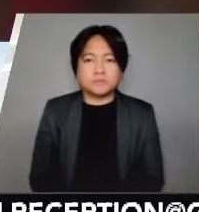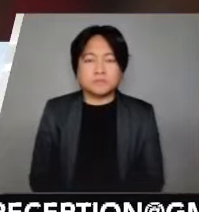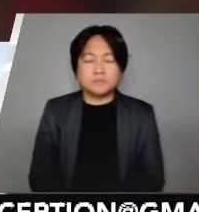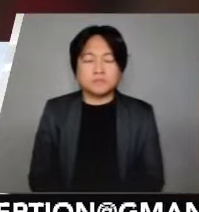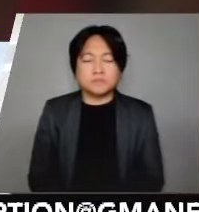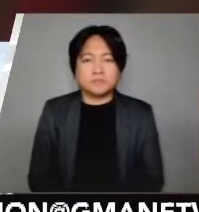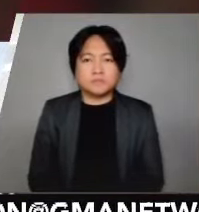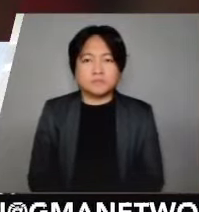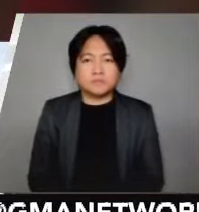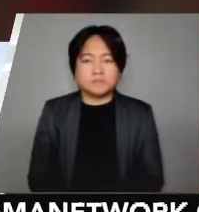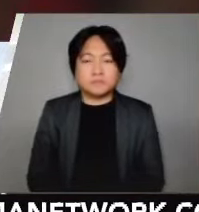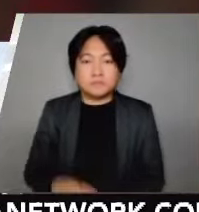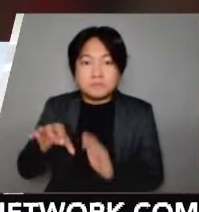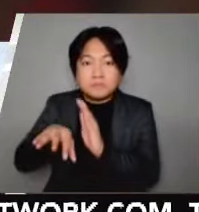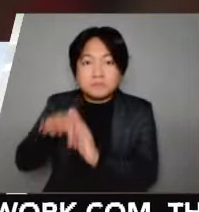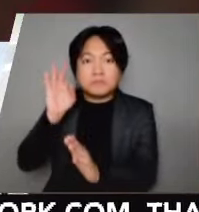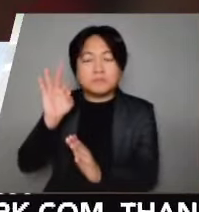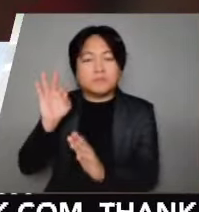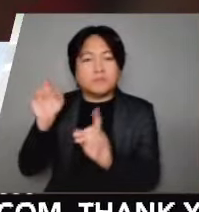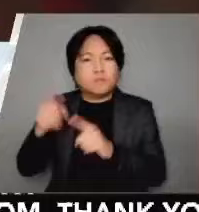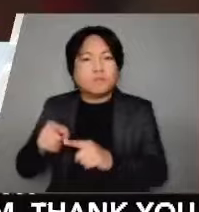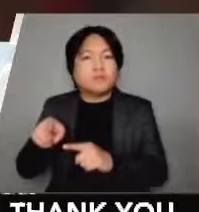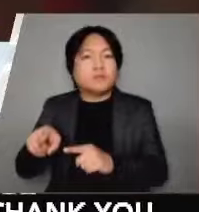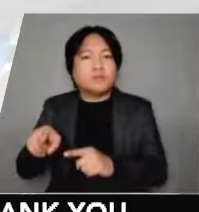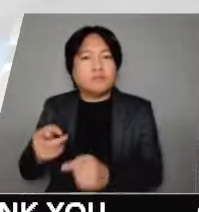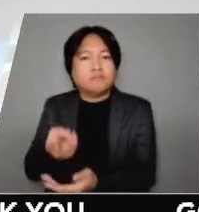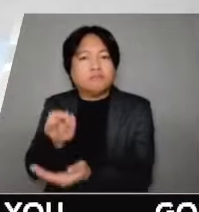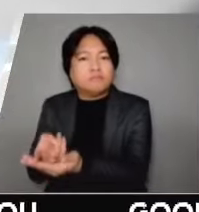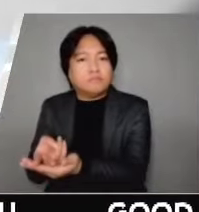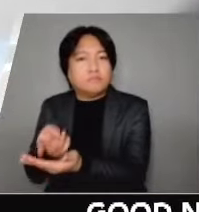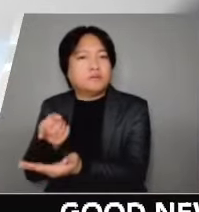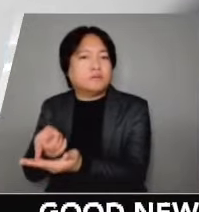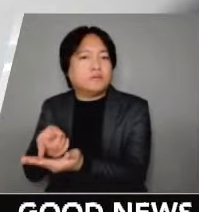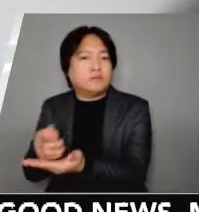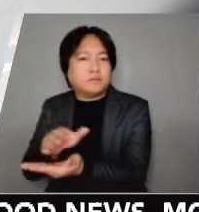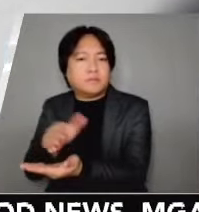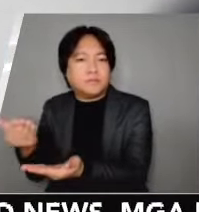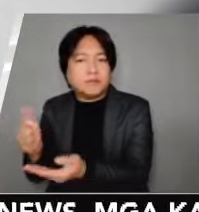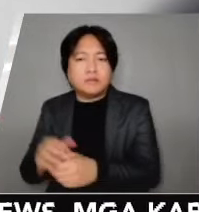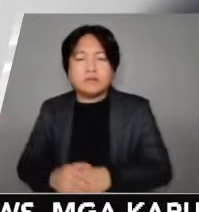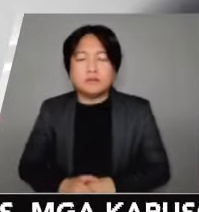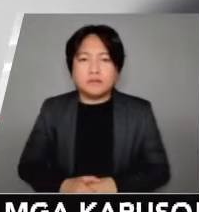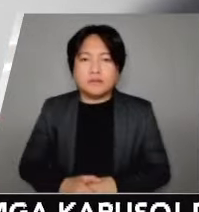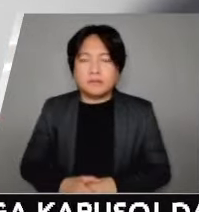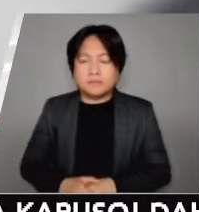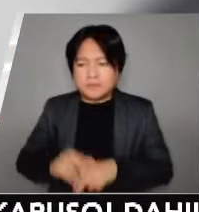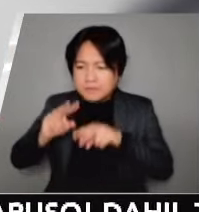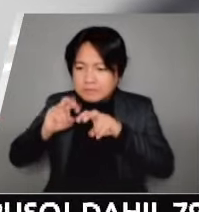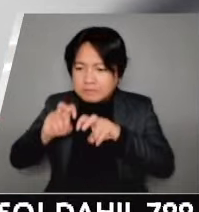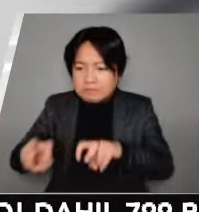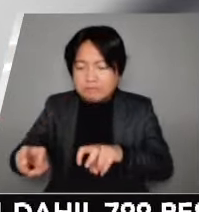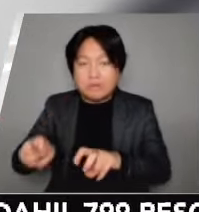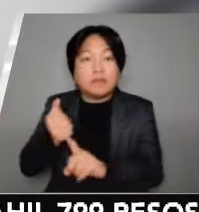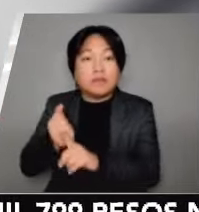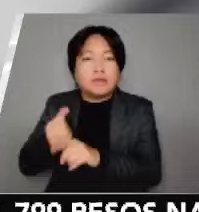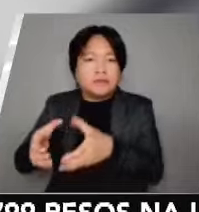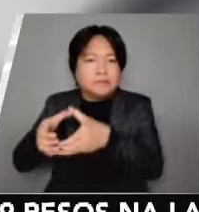Nadiskubre na lang kalaunan na nakahandusay na ang biktima na base sa autopsy ay pinatay sa sakal. Ang